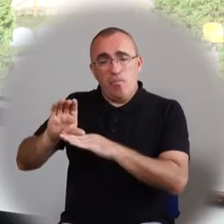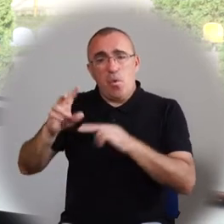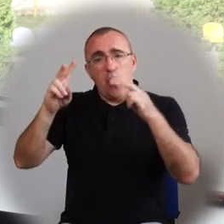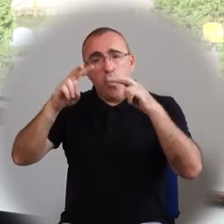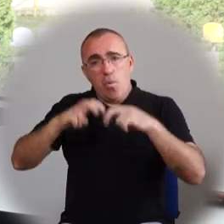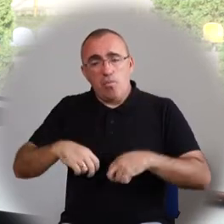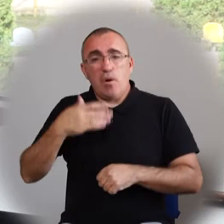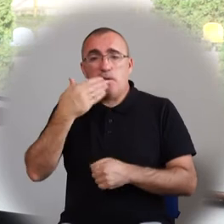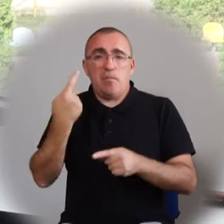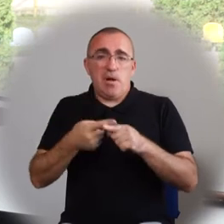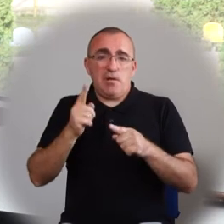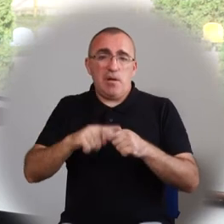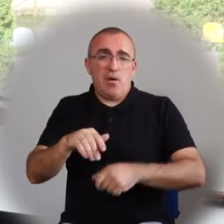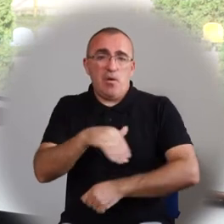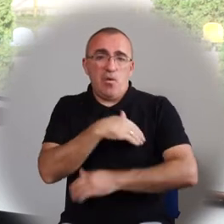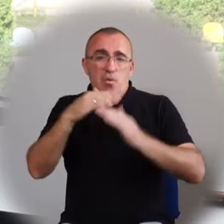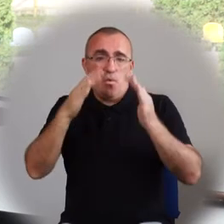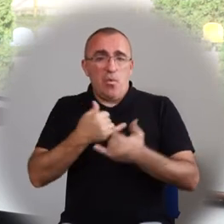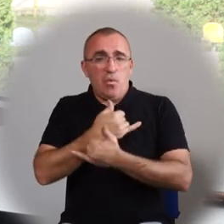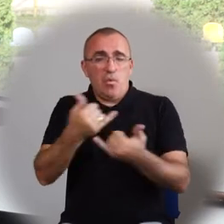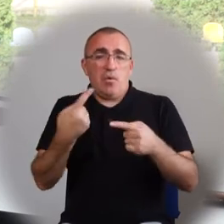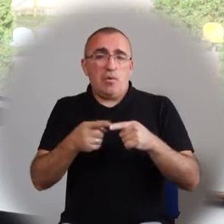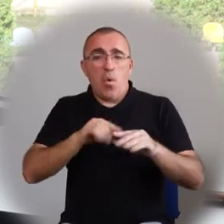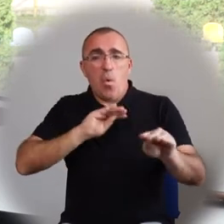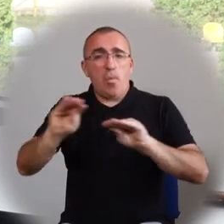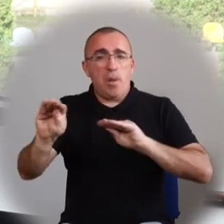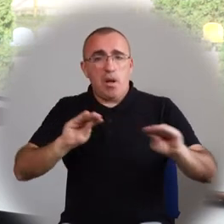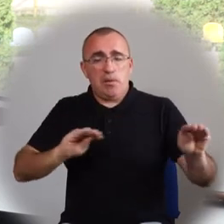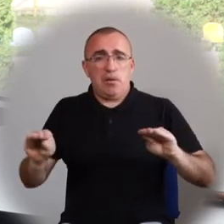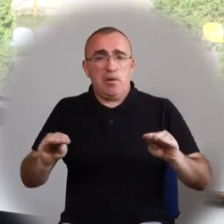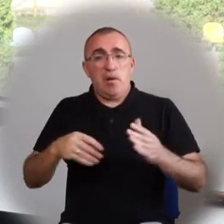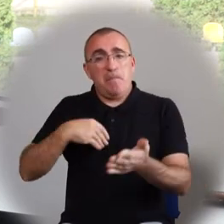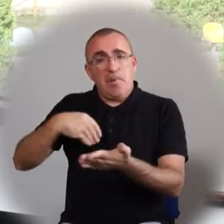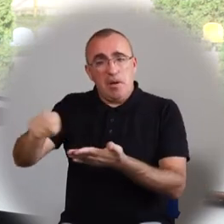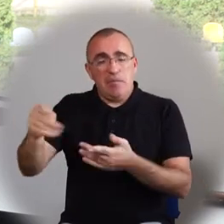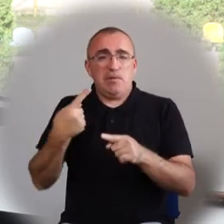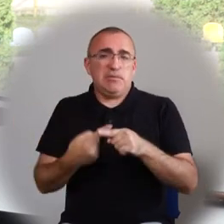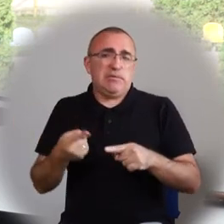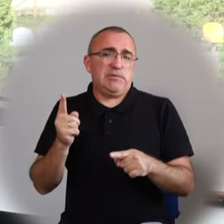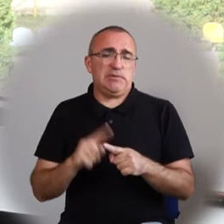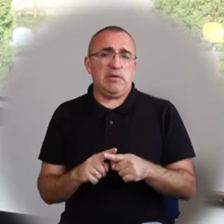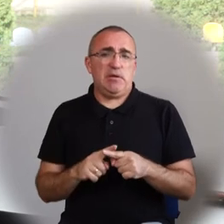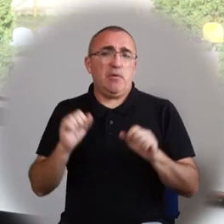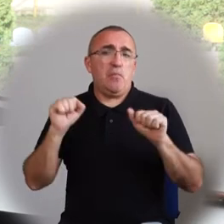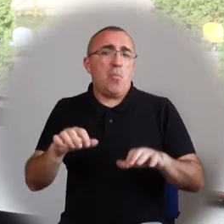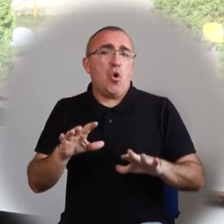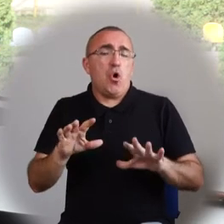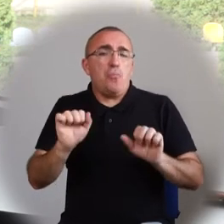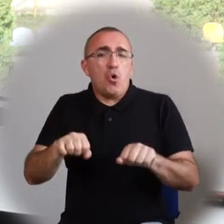рахунок бюджетних коштів обслідування, навіть коли немає таких комунальних закладах такого обладнання, тобто придбання.